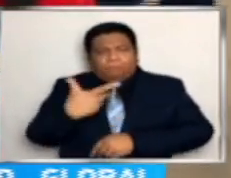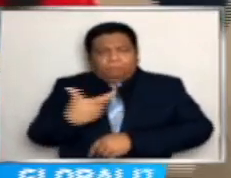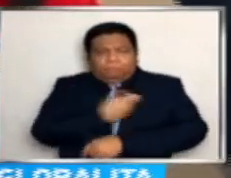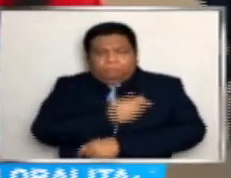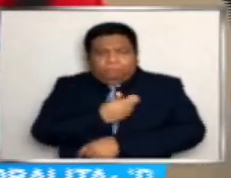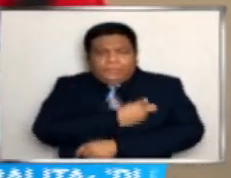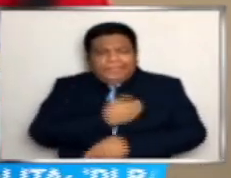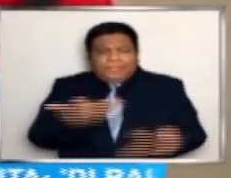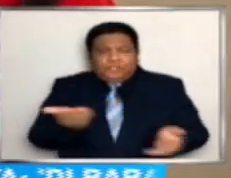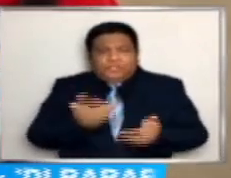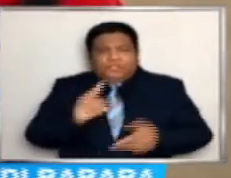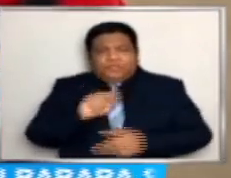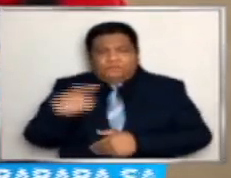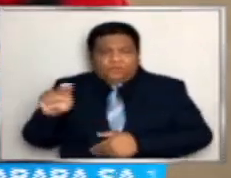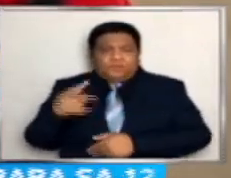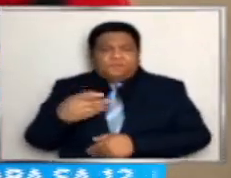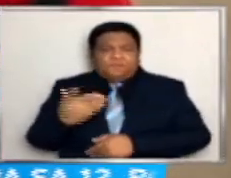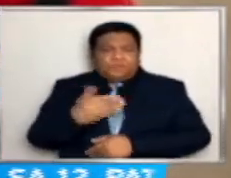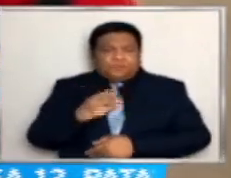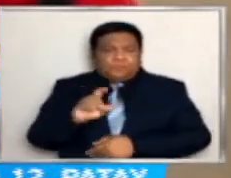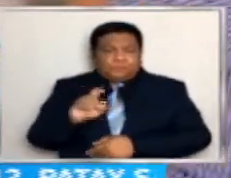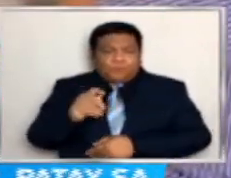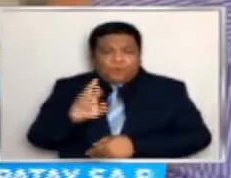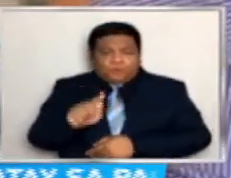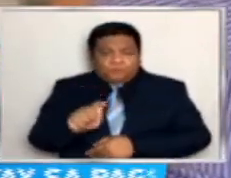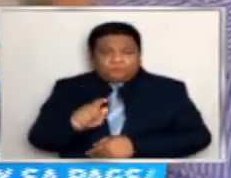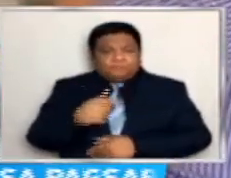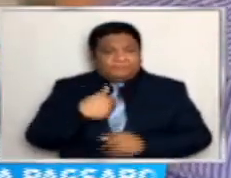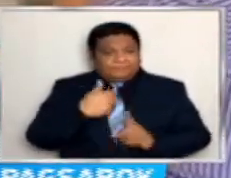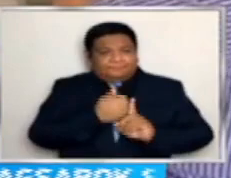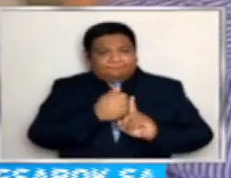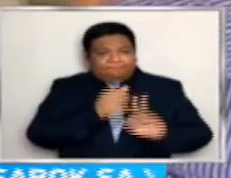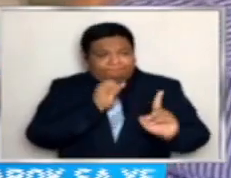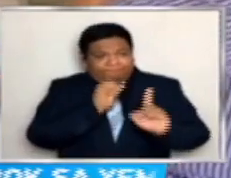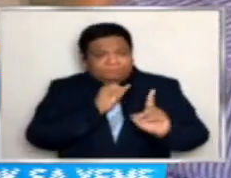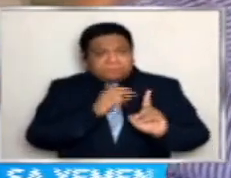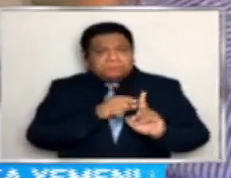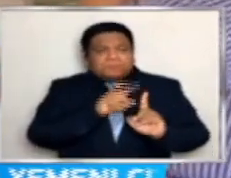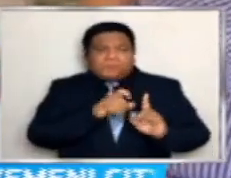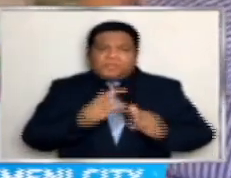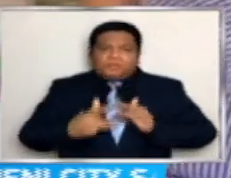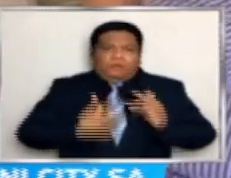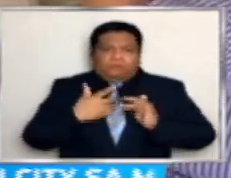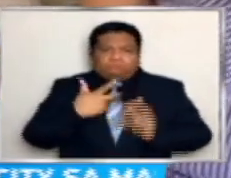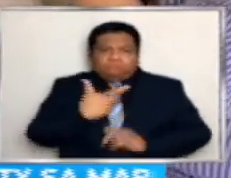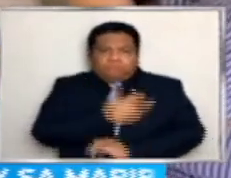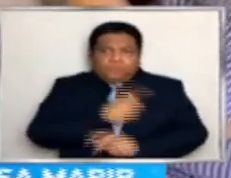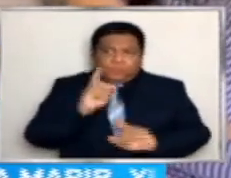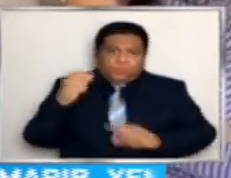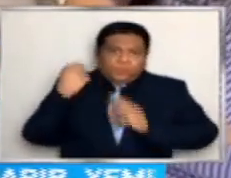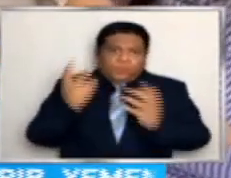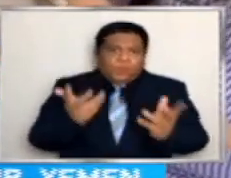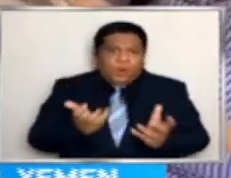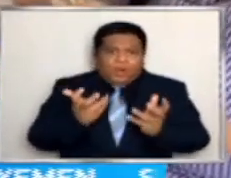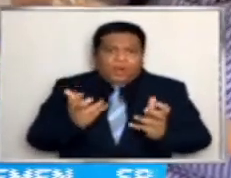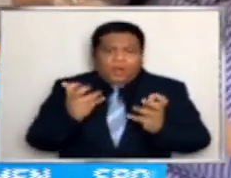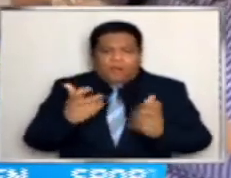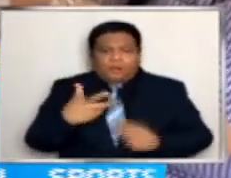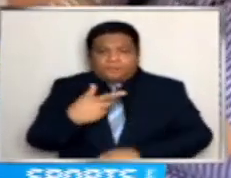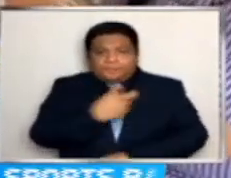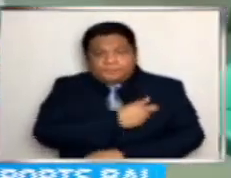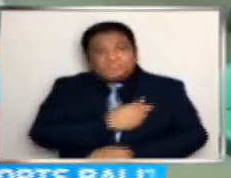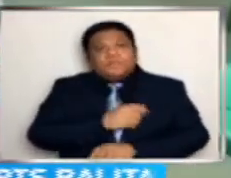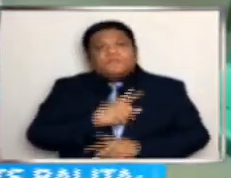Port. Ilan sa mga nakausap natin ang excited na mabakunahan lalo pat matagal umano nila itong hinintay. Unang-una sa mga nabakunahan